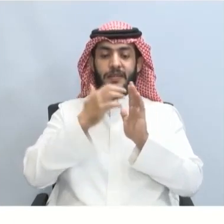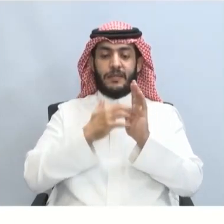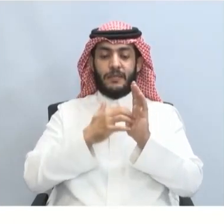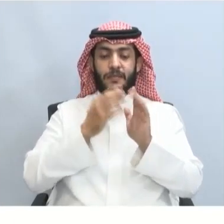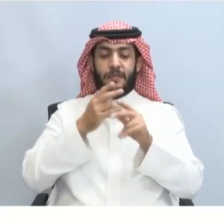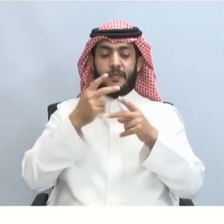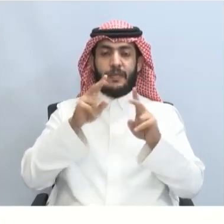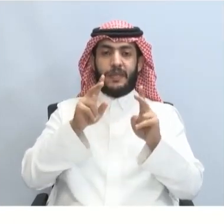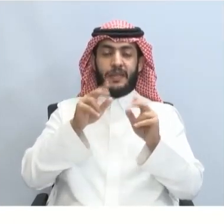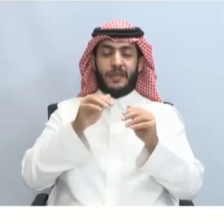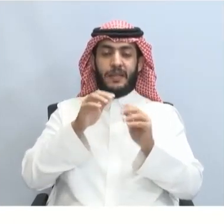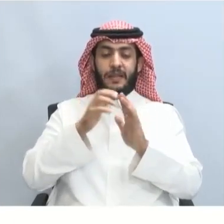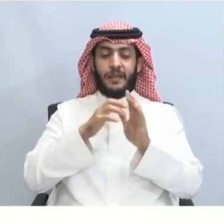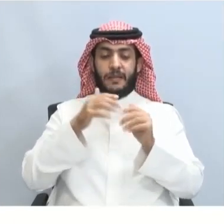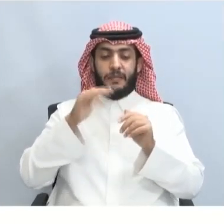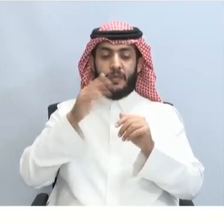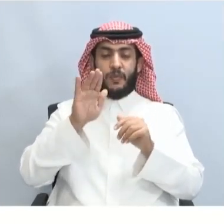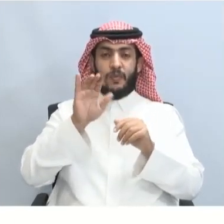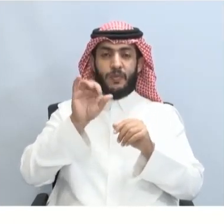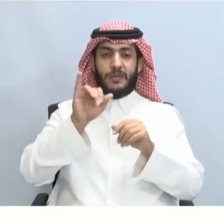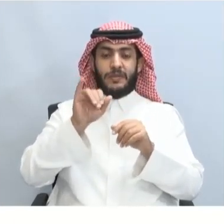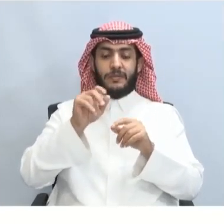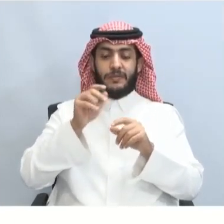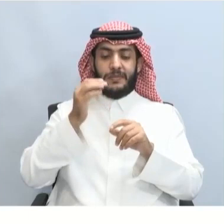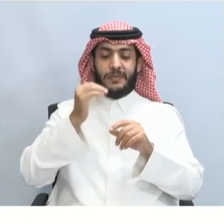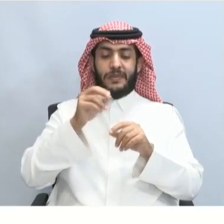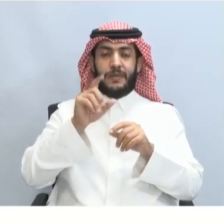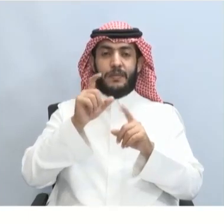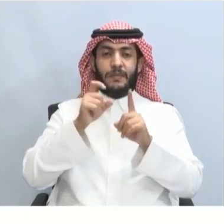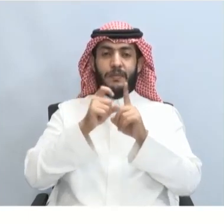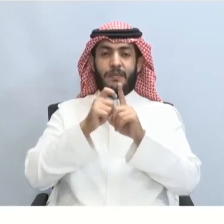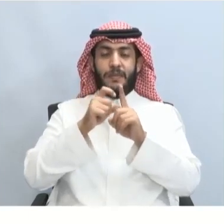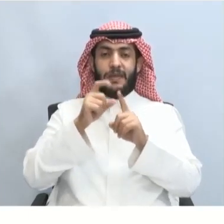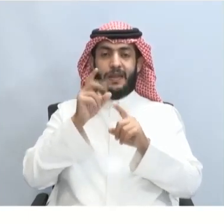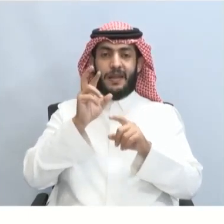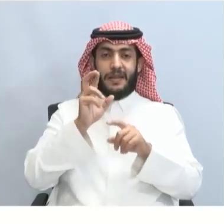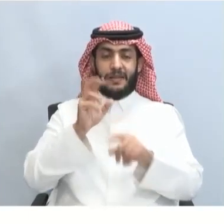وبدايه نص اخر بعد وسم بي ار في بدايه السطر